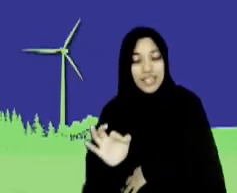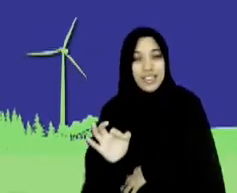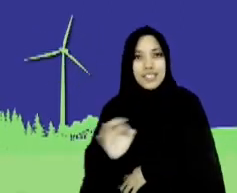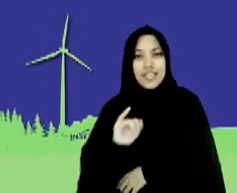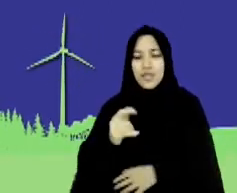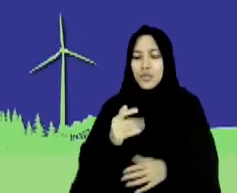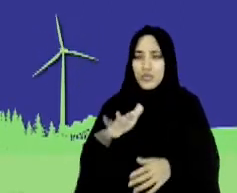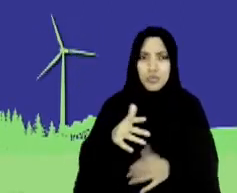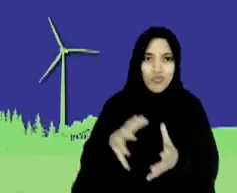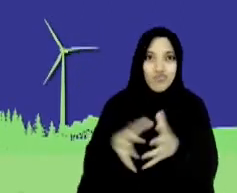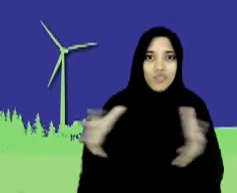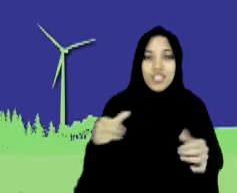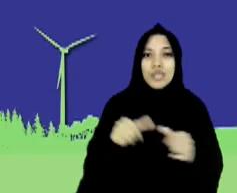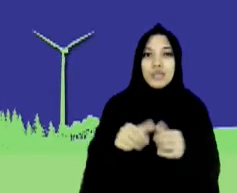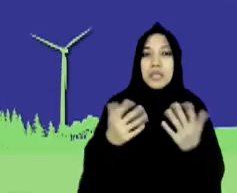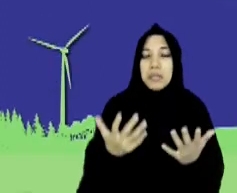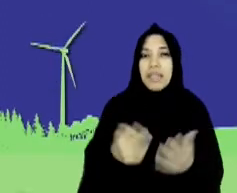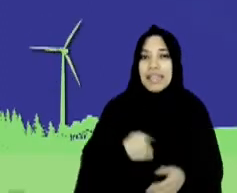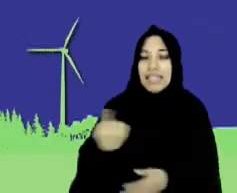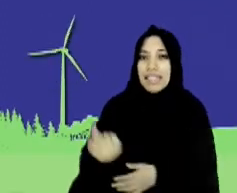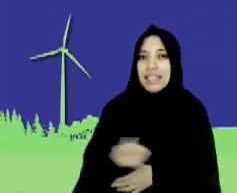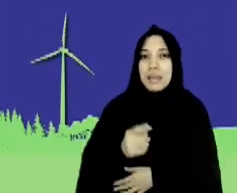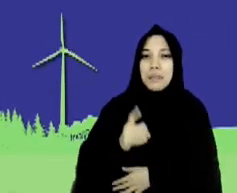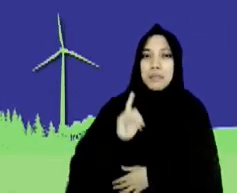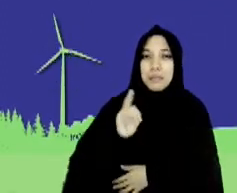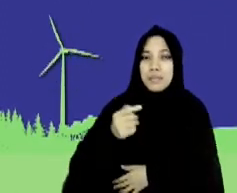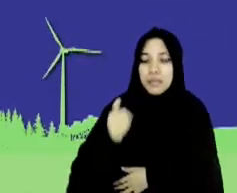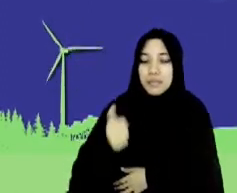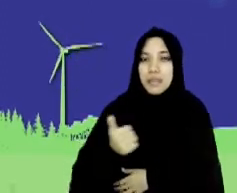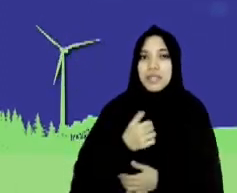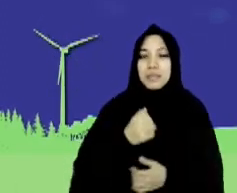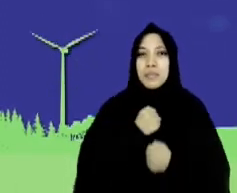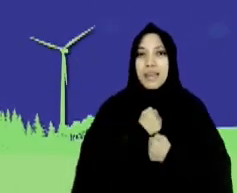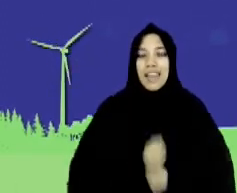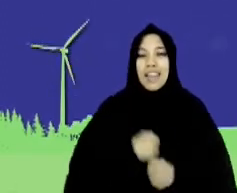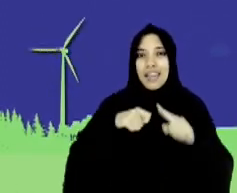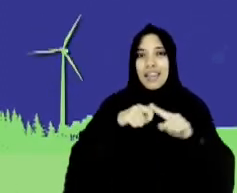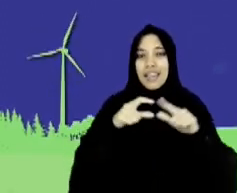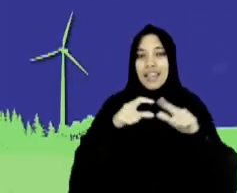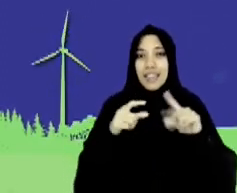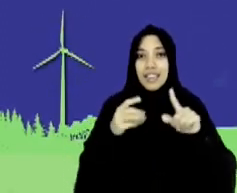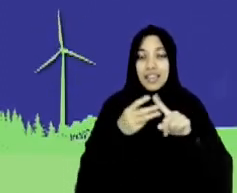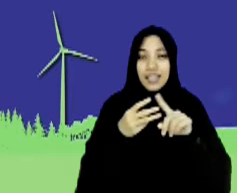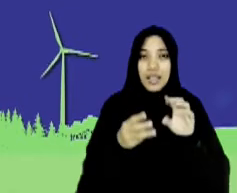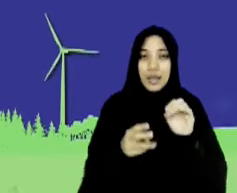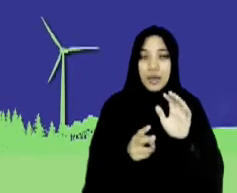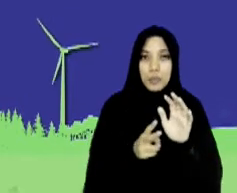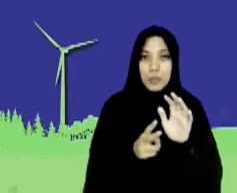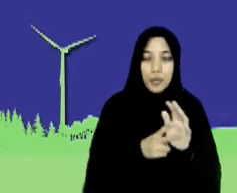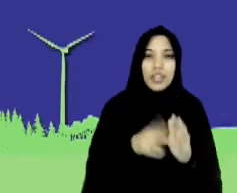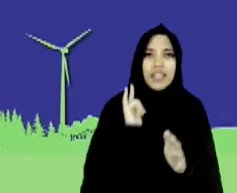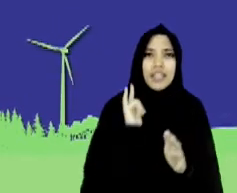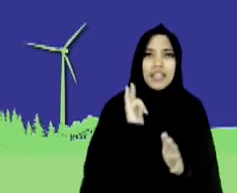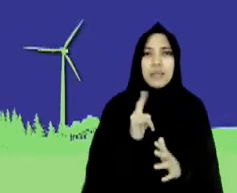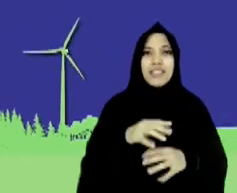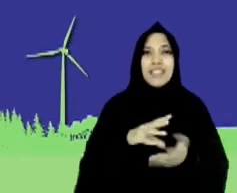bagaimana kita bisa memastikan bahwa kita itu bisa eh menahan agar karbon itu tetap ada di tanah so keeping carbon e on the ground atau mungkin biasa